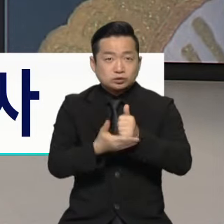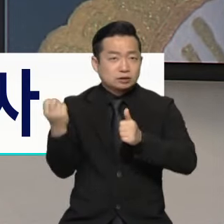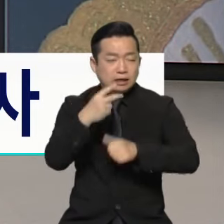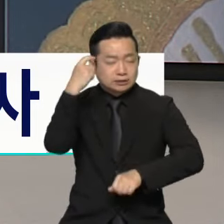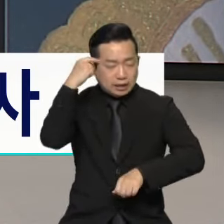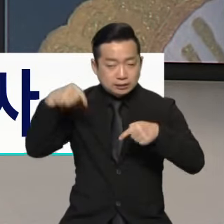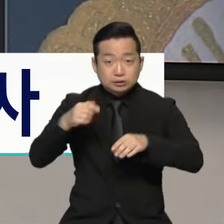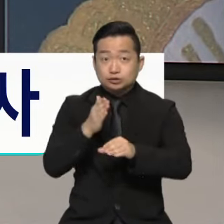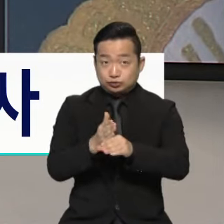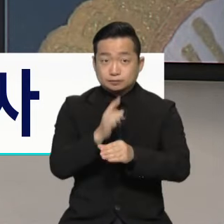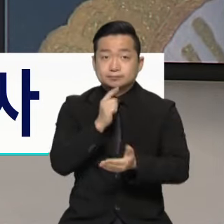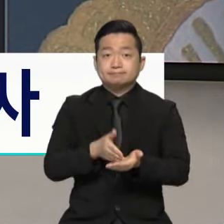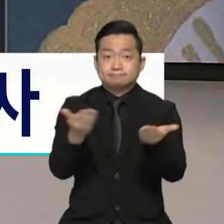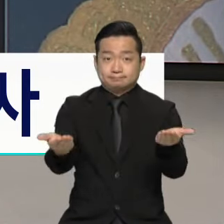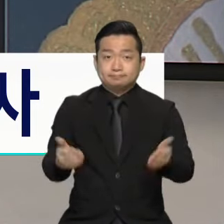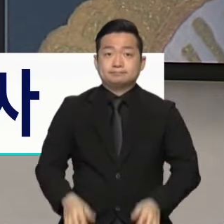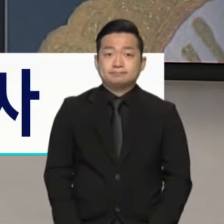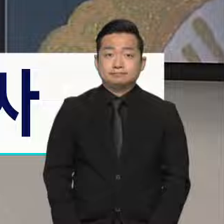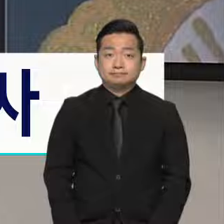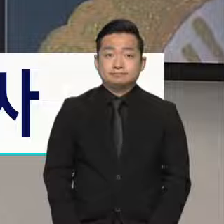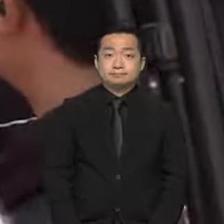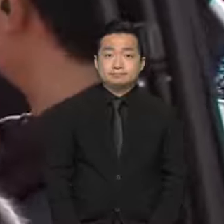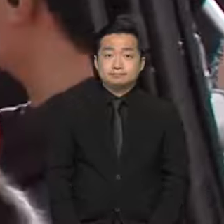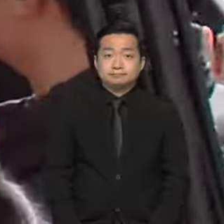시사했습니다. 조윤아 기자입니다.